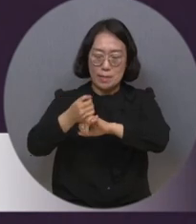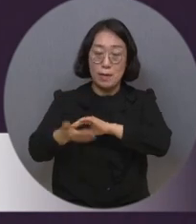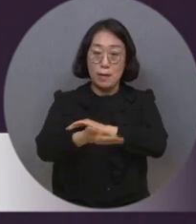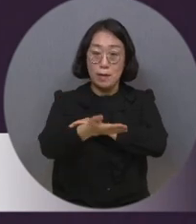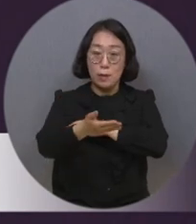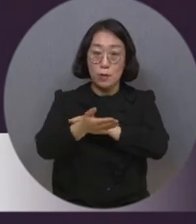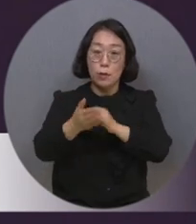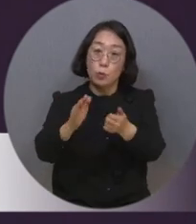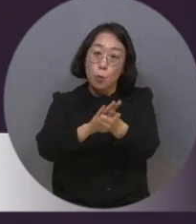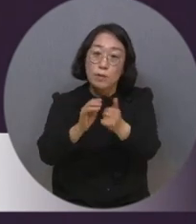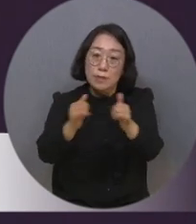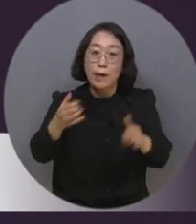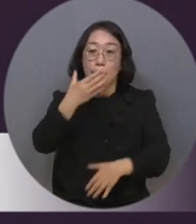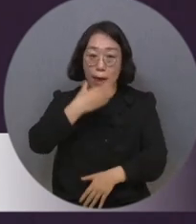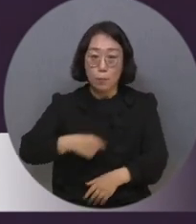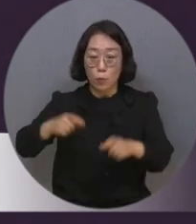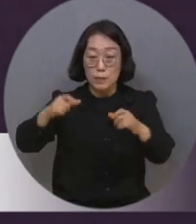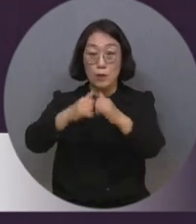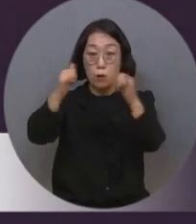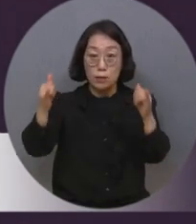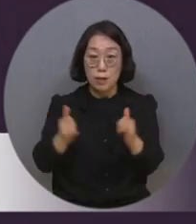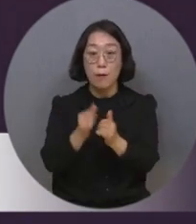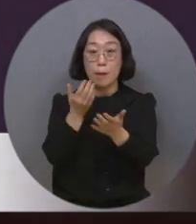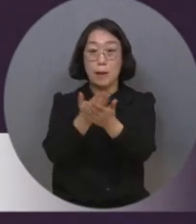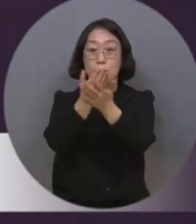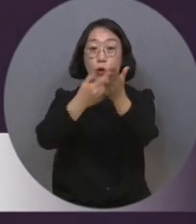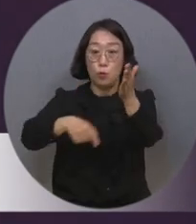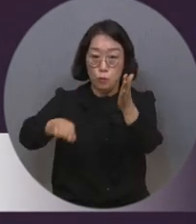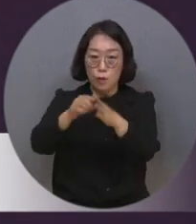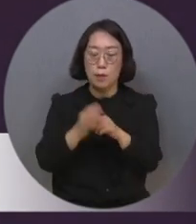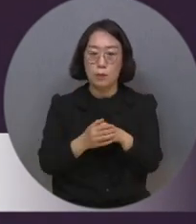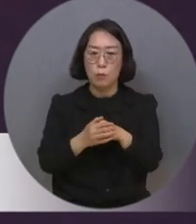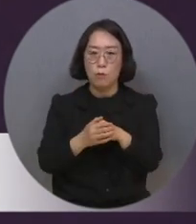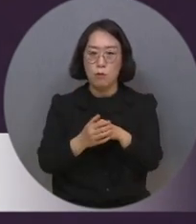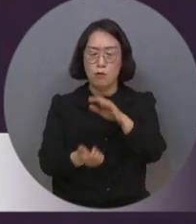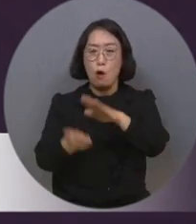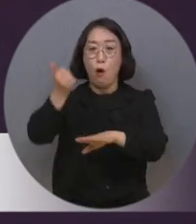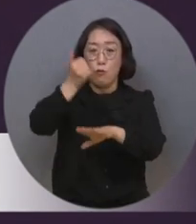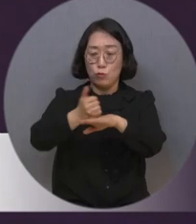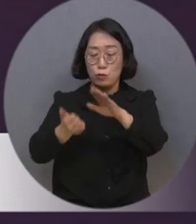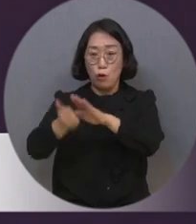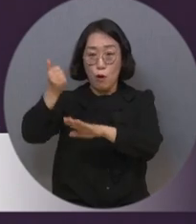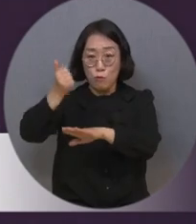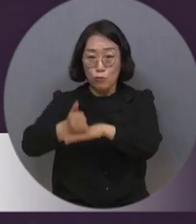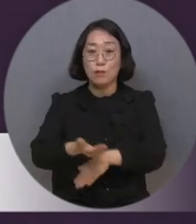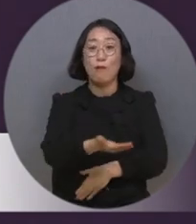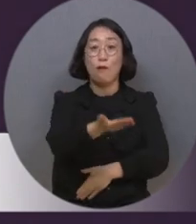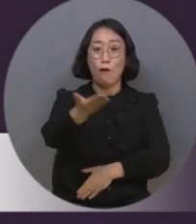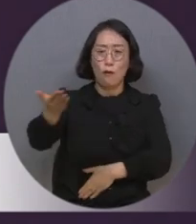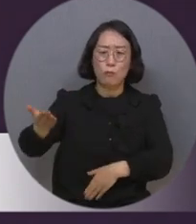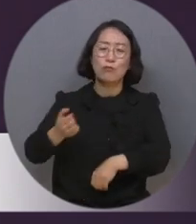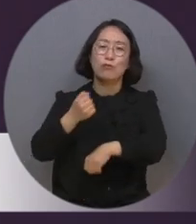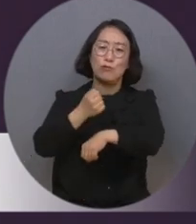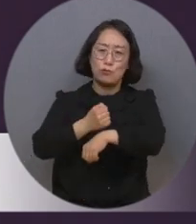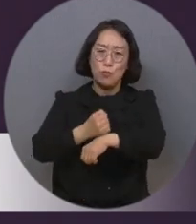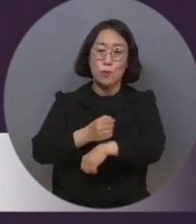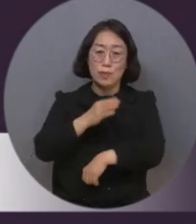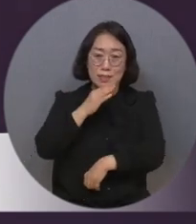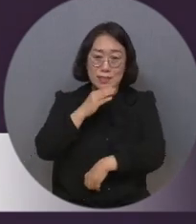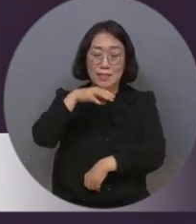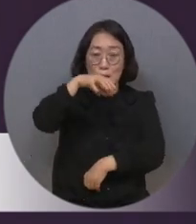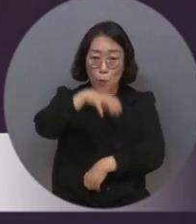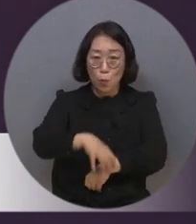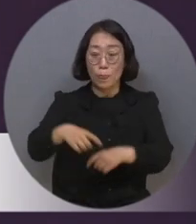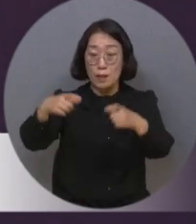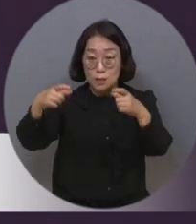행복과 지역사회 복지 발전을 위해 상상 이상의 성과를 만들어낸 사회복지사 여러분이 현장에서,